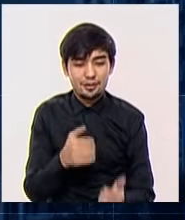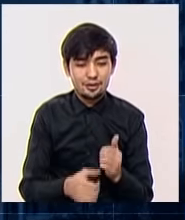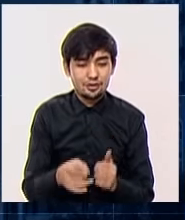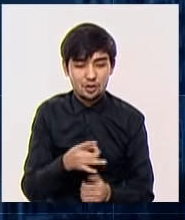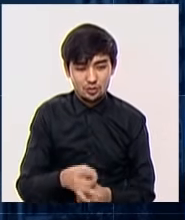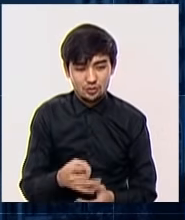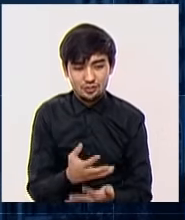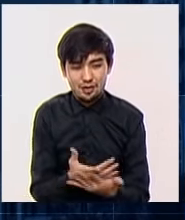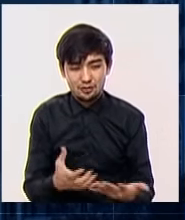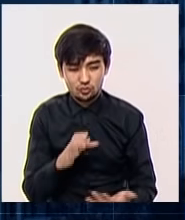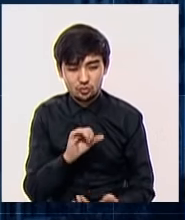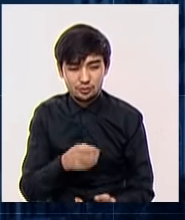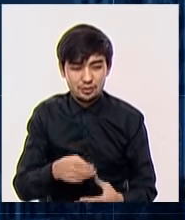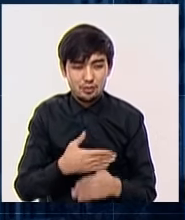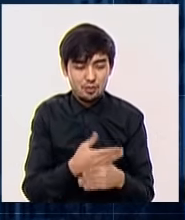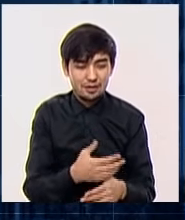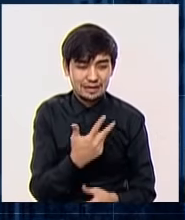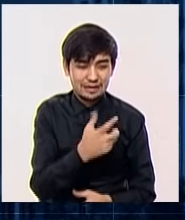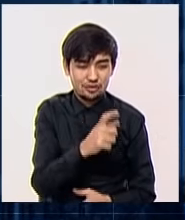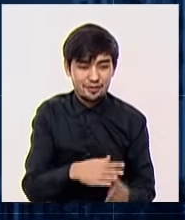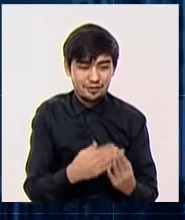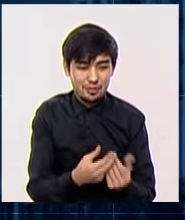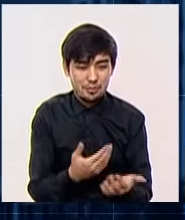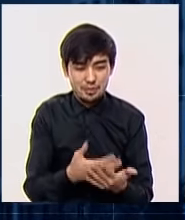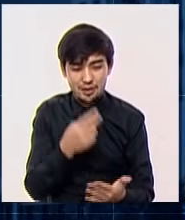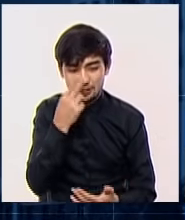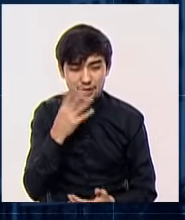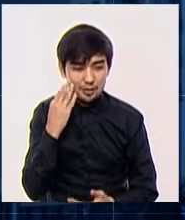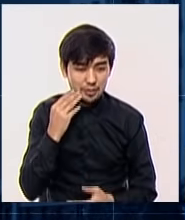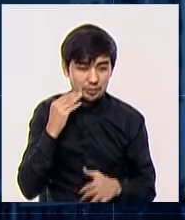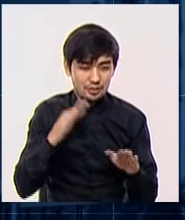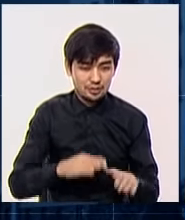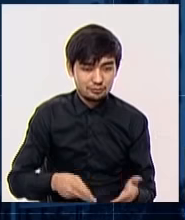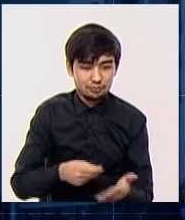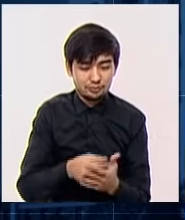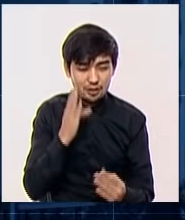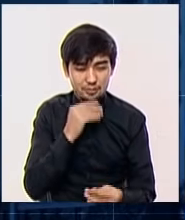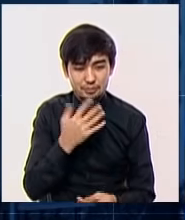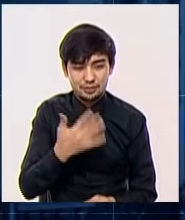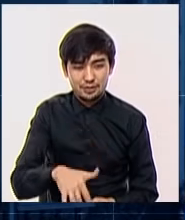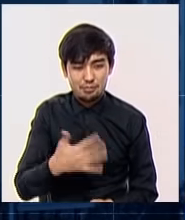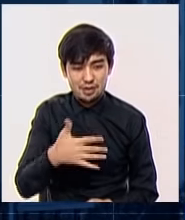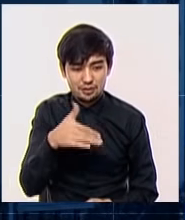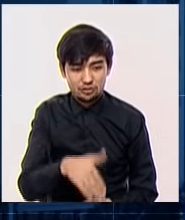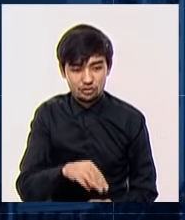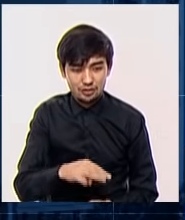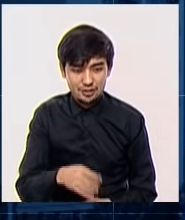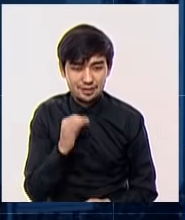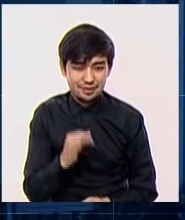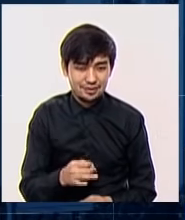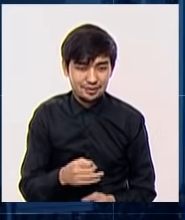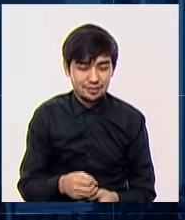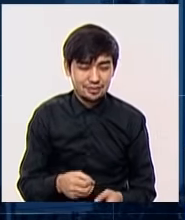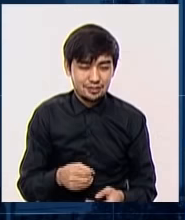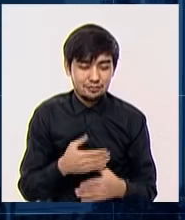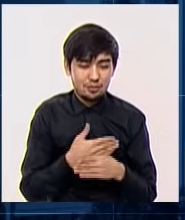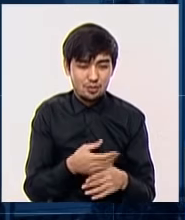субсидий разное например семье из трех человек в носу тони и алматы могут оплатить максимум 55000 стринги и 110